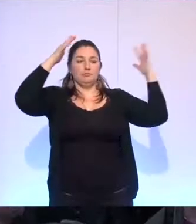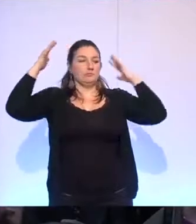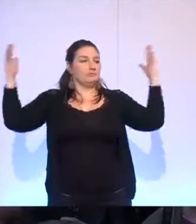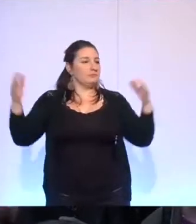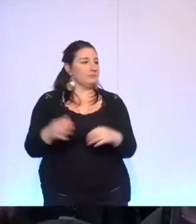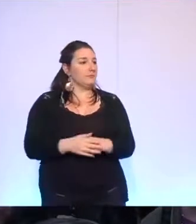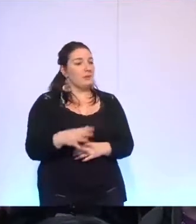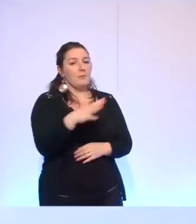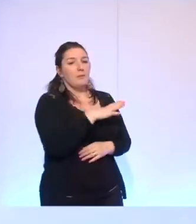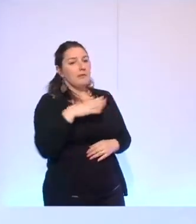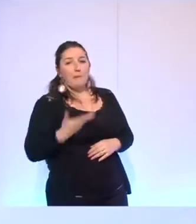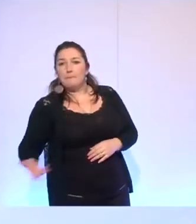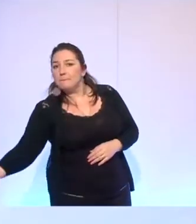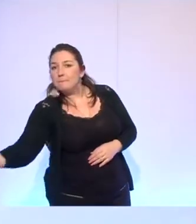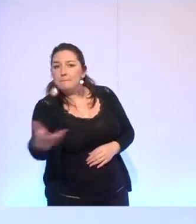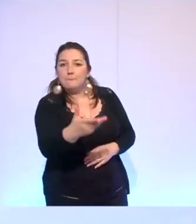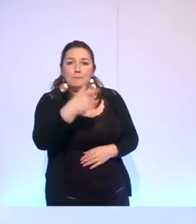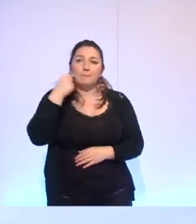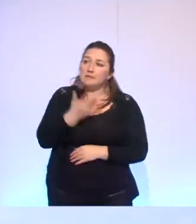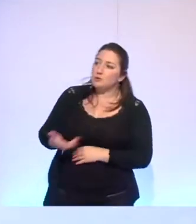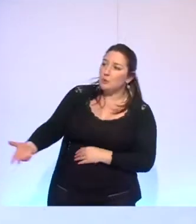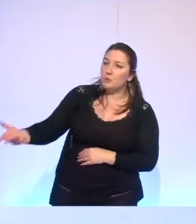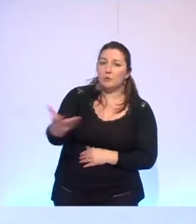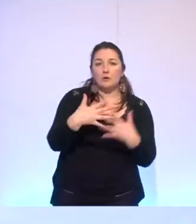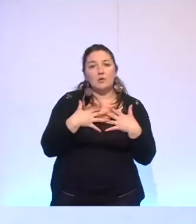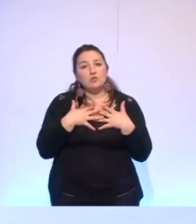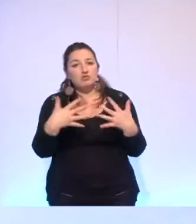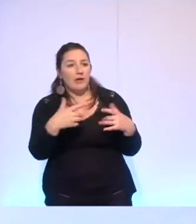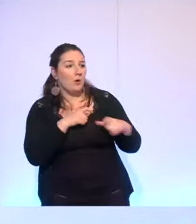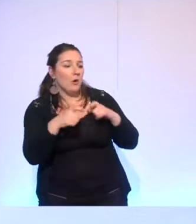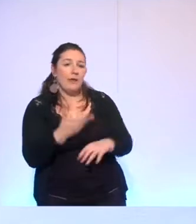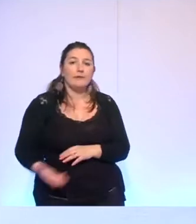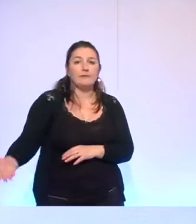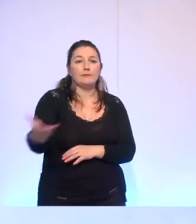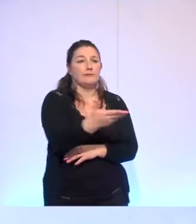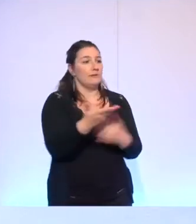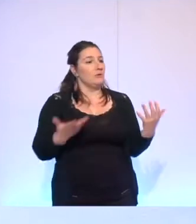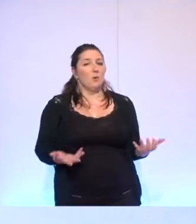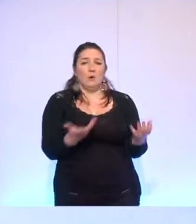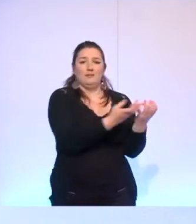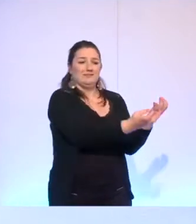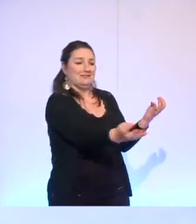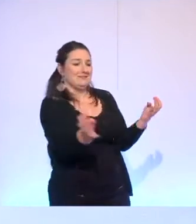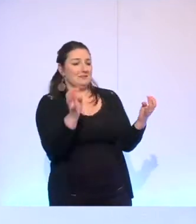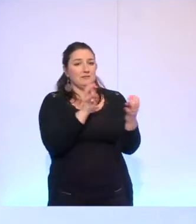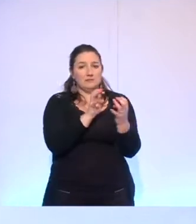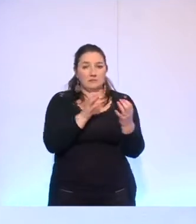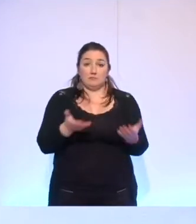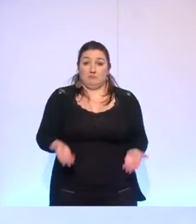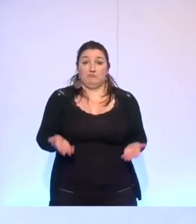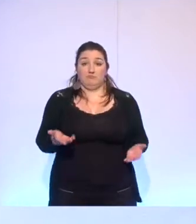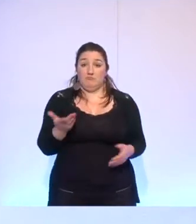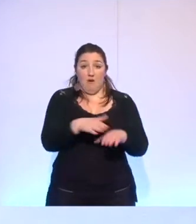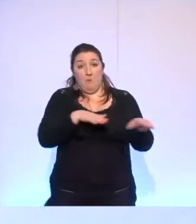Mesdames, messieurs, chers collègues, à l'heure où nous siégeons, la France continue de traverser une période de